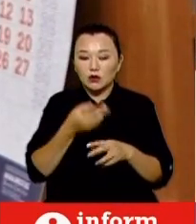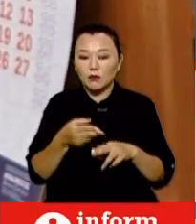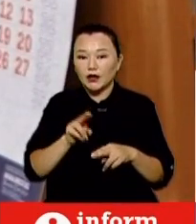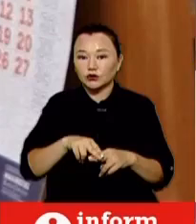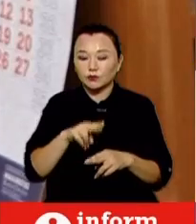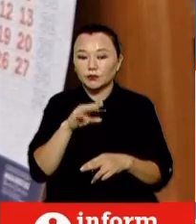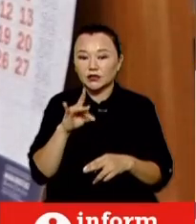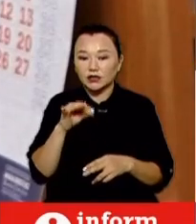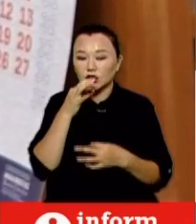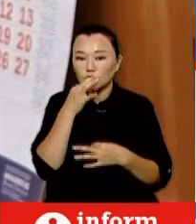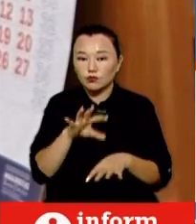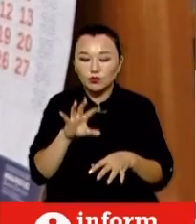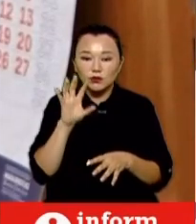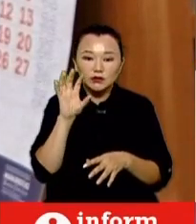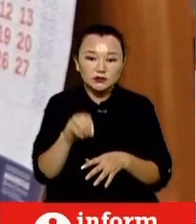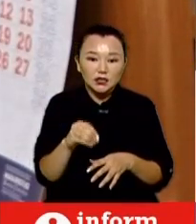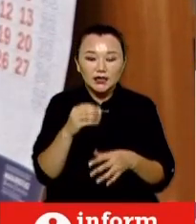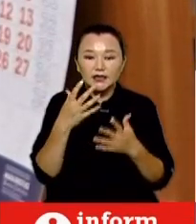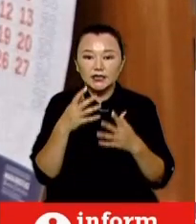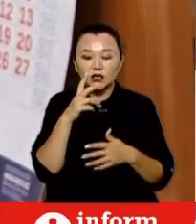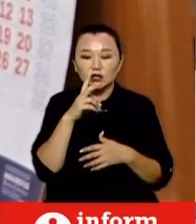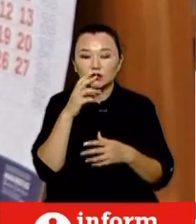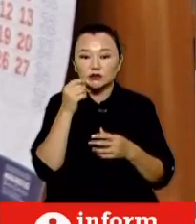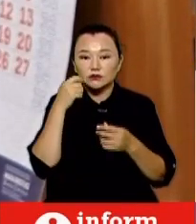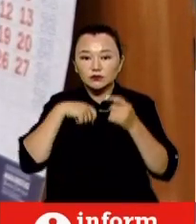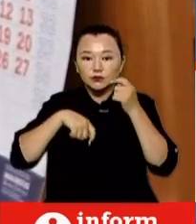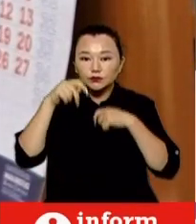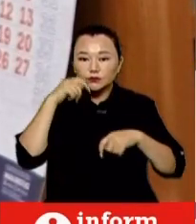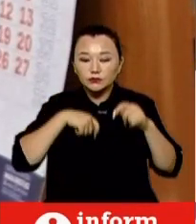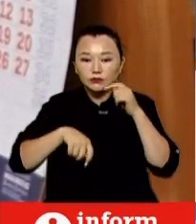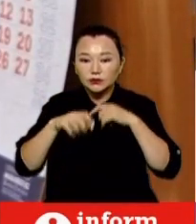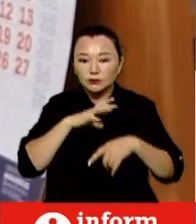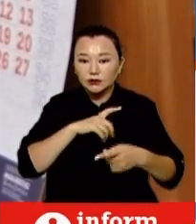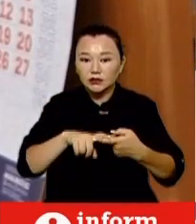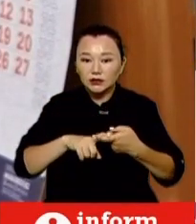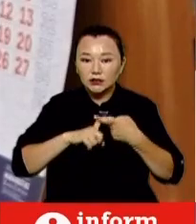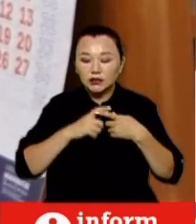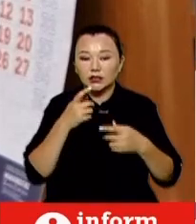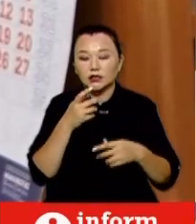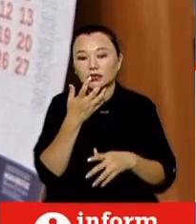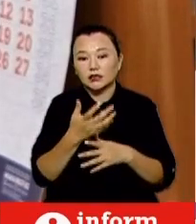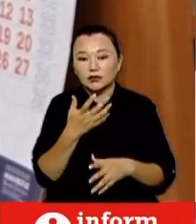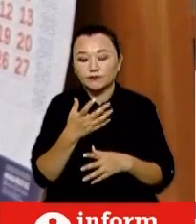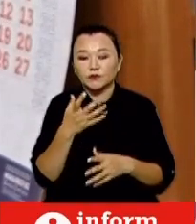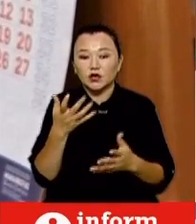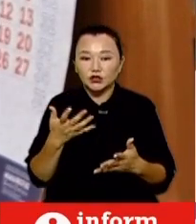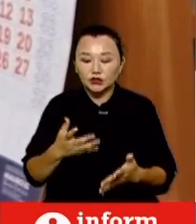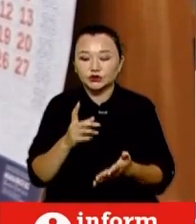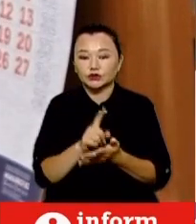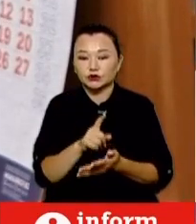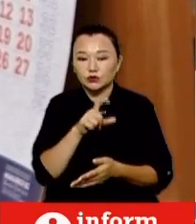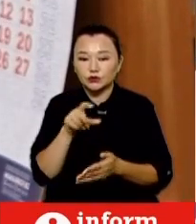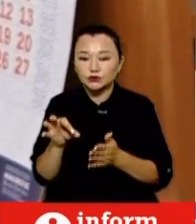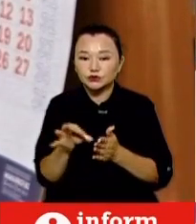при любом укусе, ослюнении этими животными, млекопитающими, конечно, люди должны